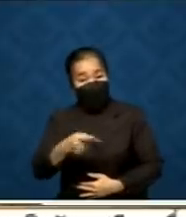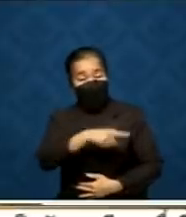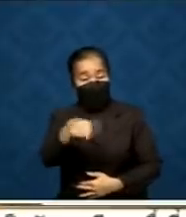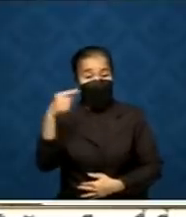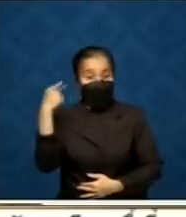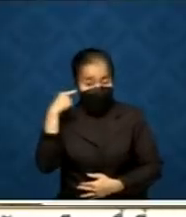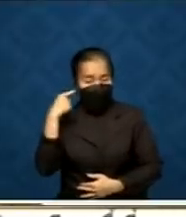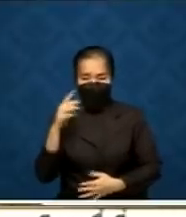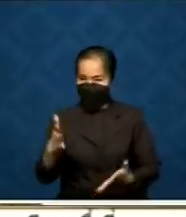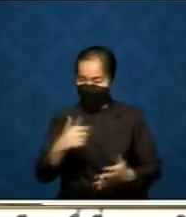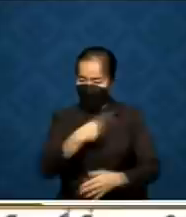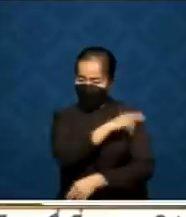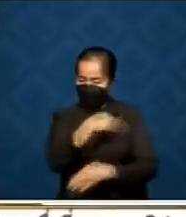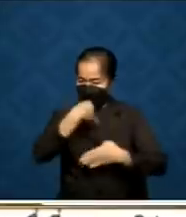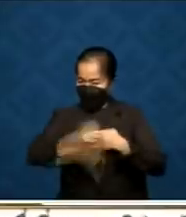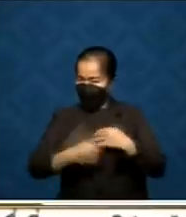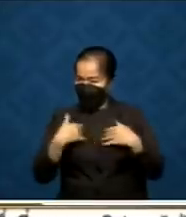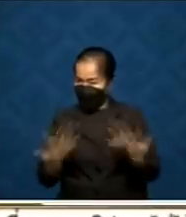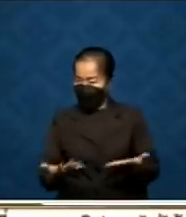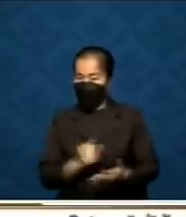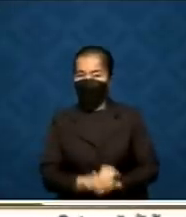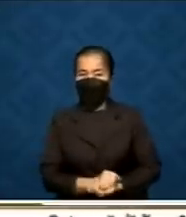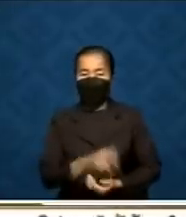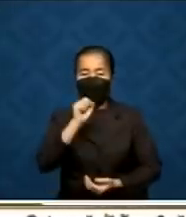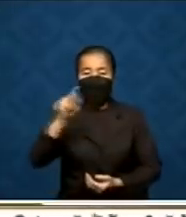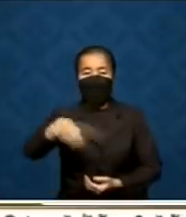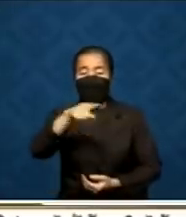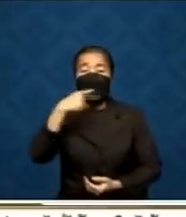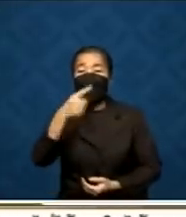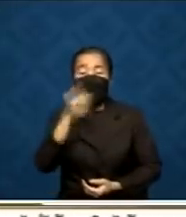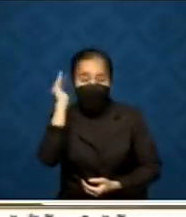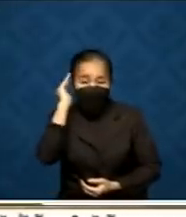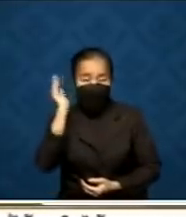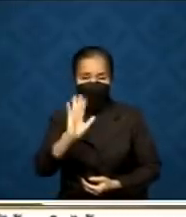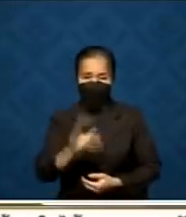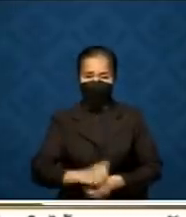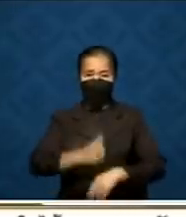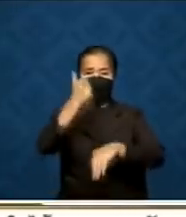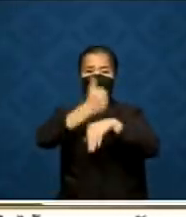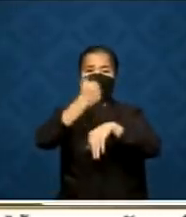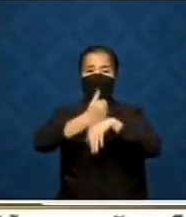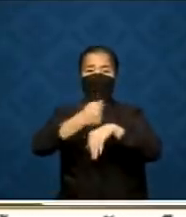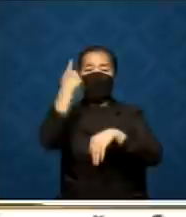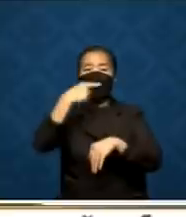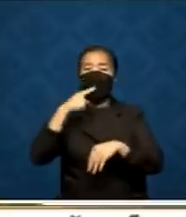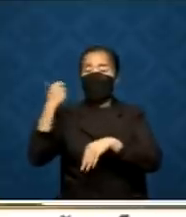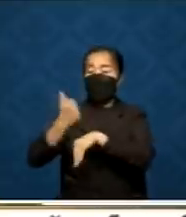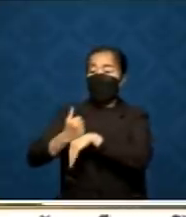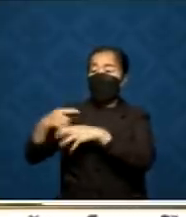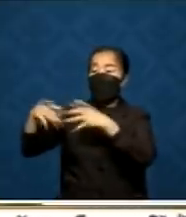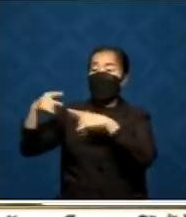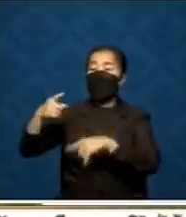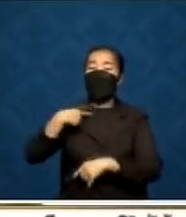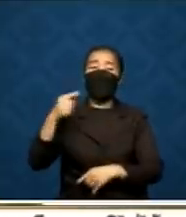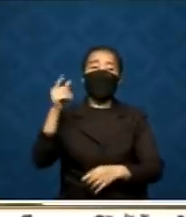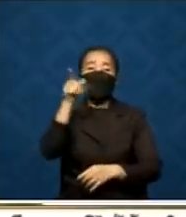หน่อยผู้สอนในนี่พูดใครเชื่อผู้นำรัฐบาลสมพงษ์อมรวิวัฒน์บอกว่าชินวัตรไม่ดีดใคร